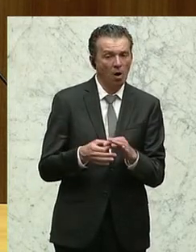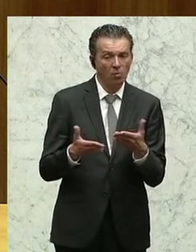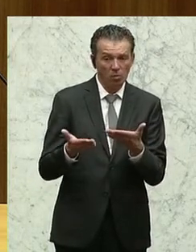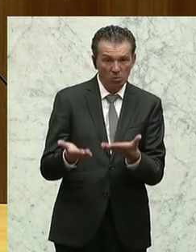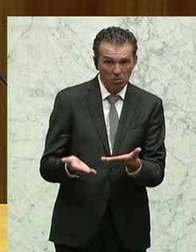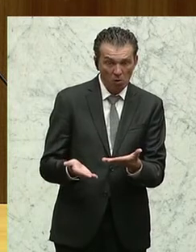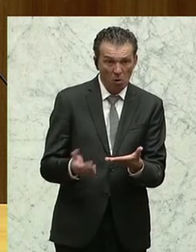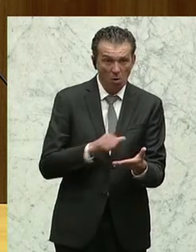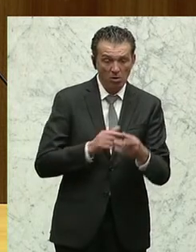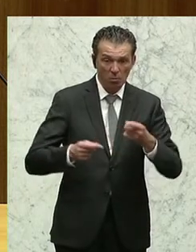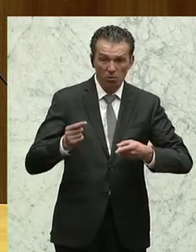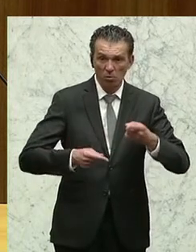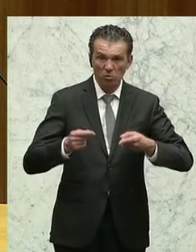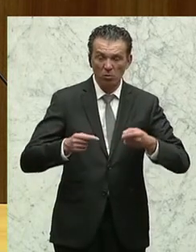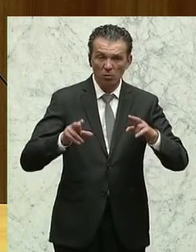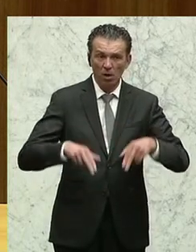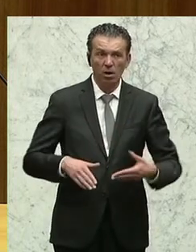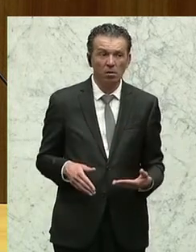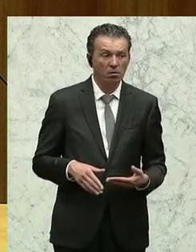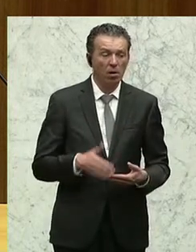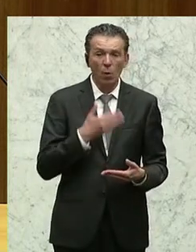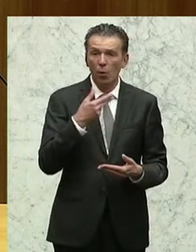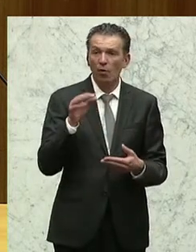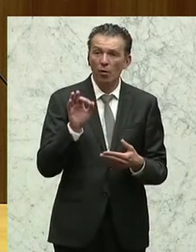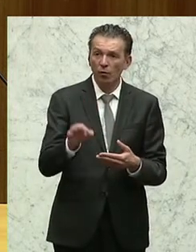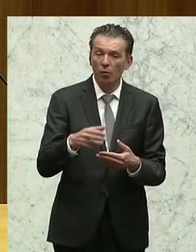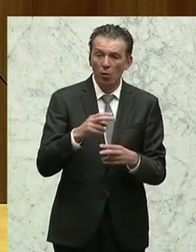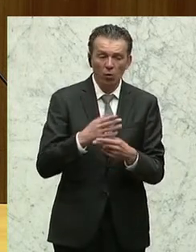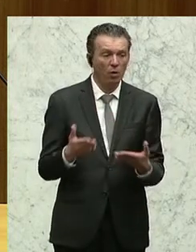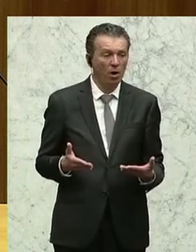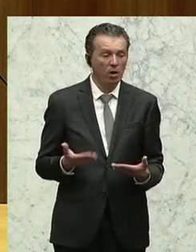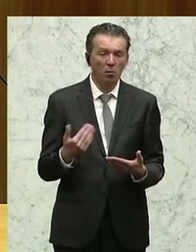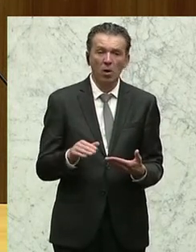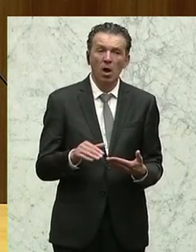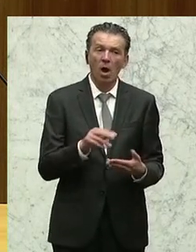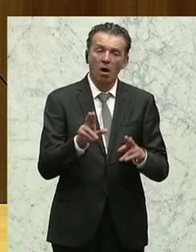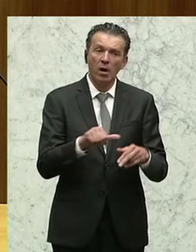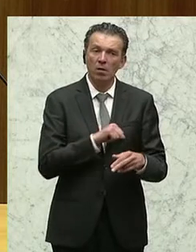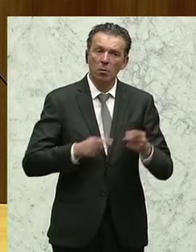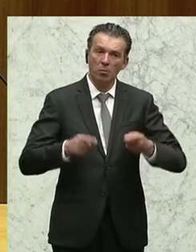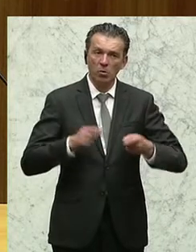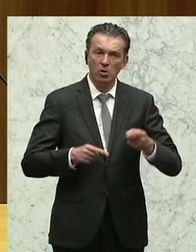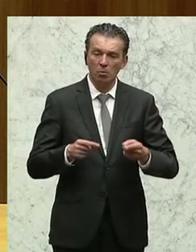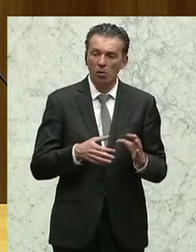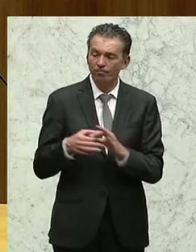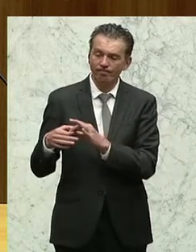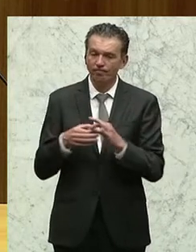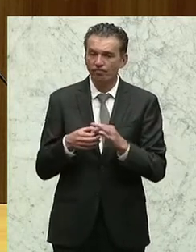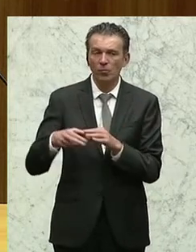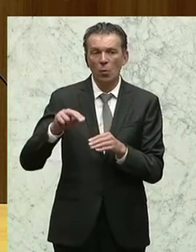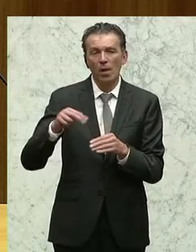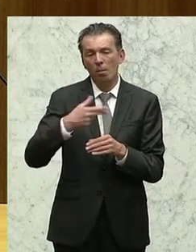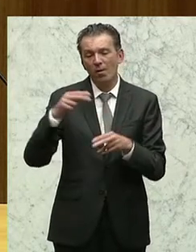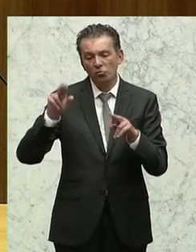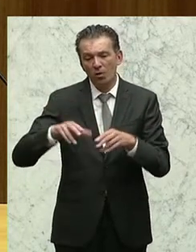Autonomie, Selbstbestimmungsrecht ist, dass kein Volk für Österreich mehr das Recht auf Selbstbestimmung im Sinne der UN-Menschenrechtspakte